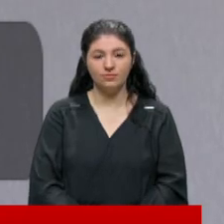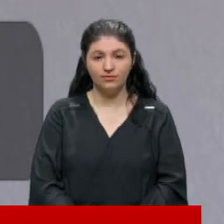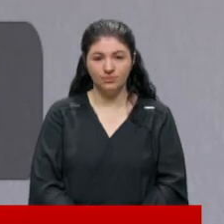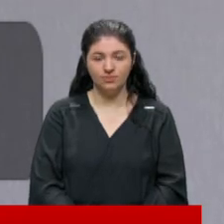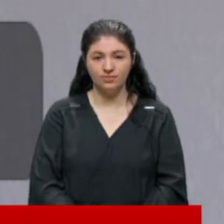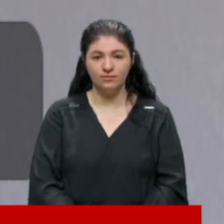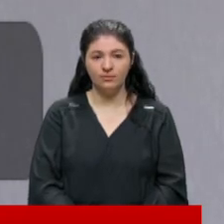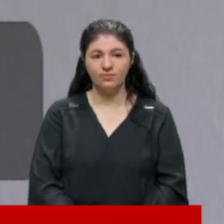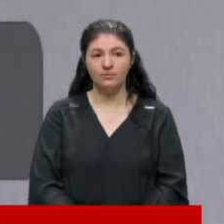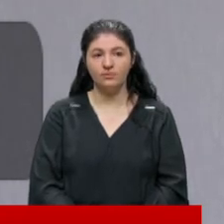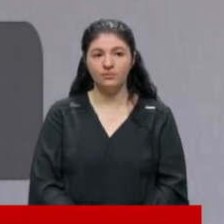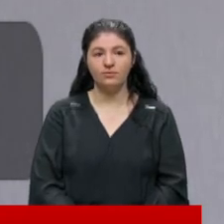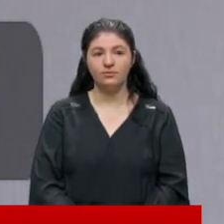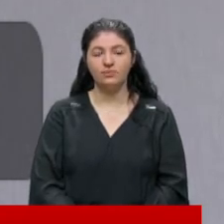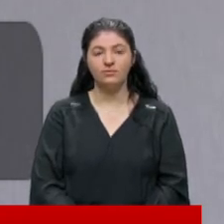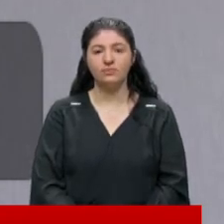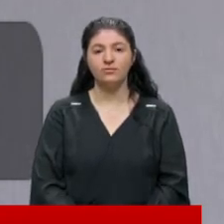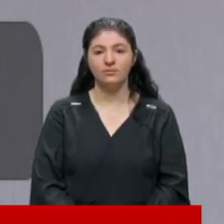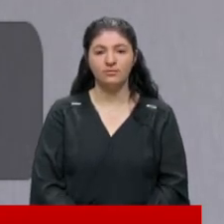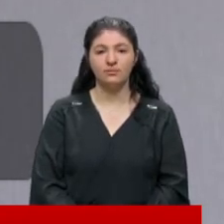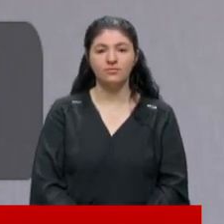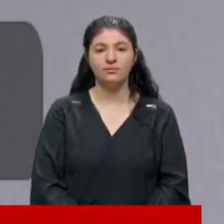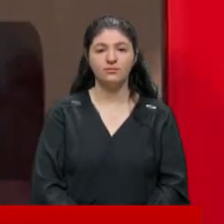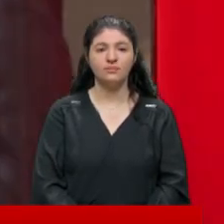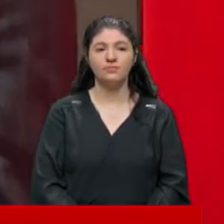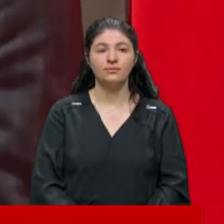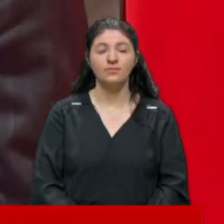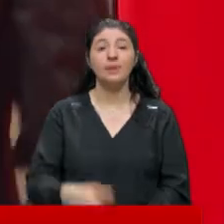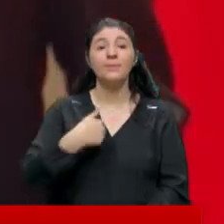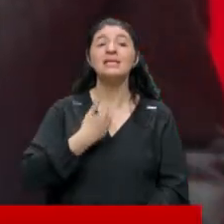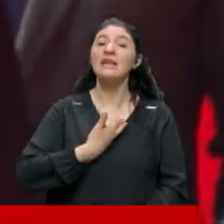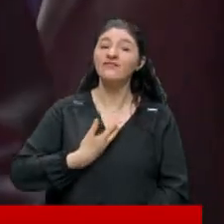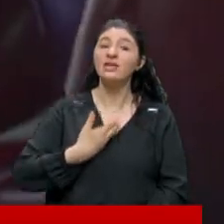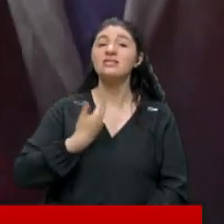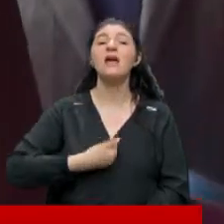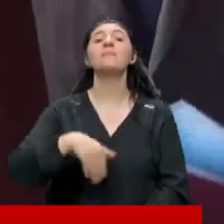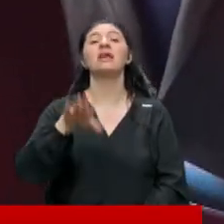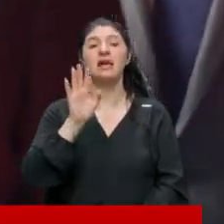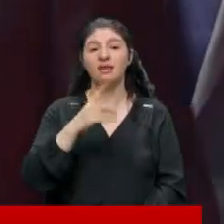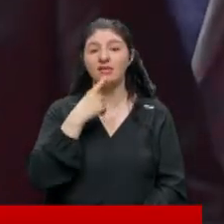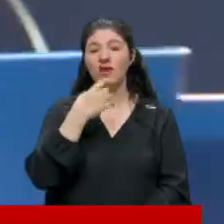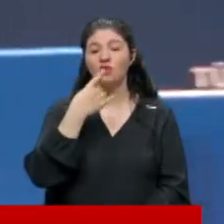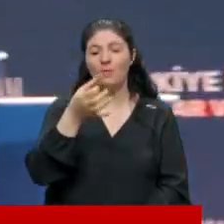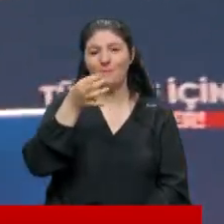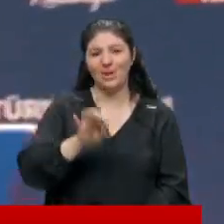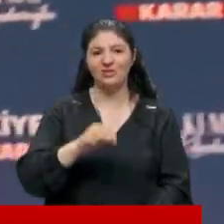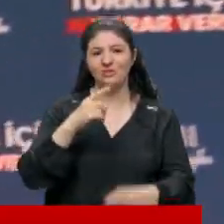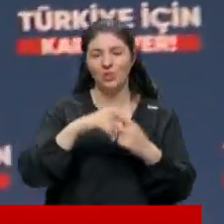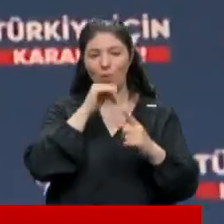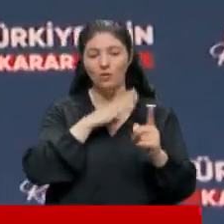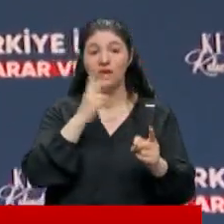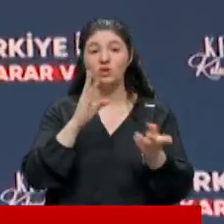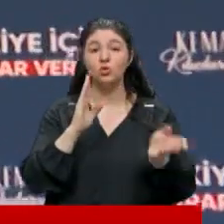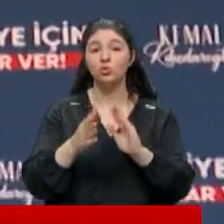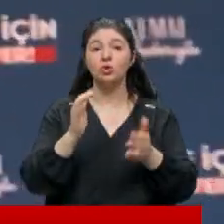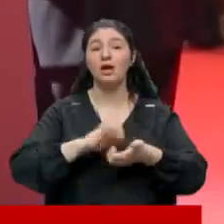milyon Suriyeli yetmedi. 10, 20 milyon dahası mı gelsin? Beni sevsen de sevmesen de diye söze başladı Kılıçdaroğlu.